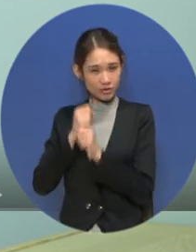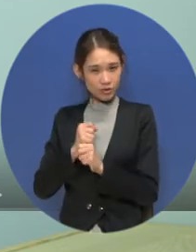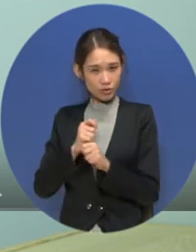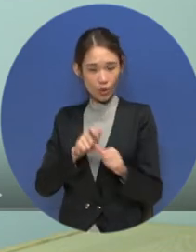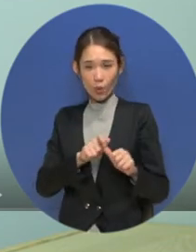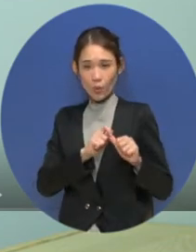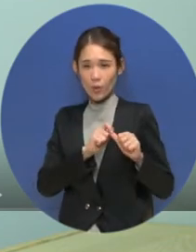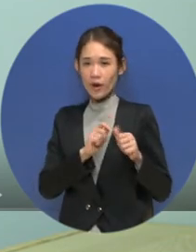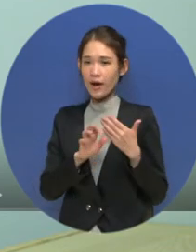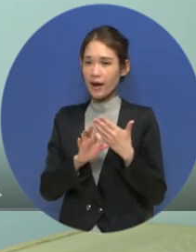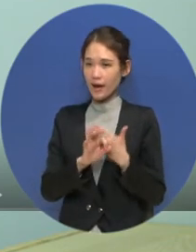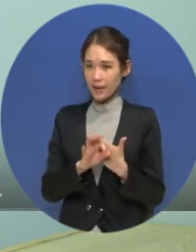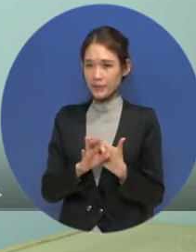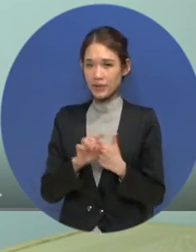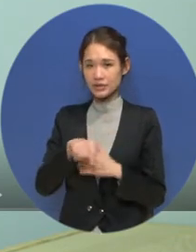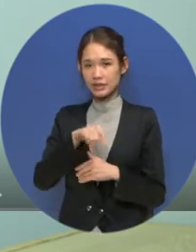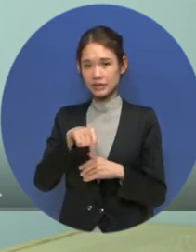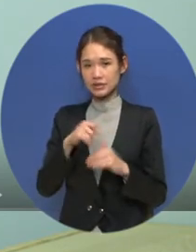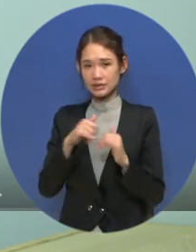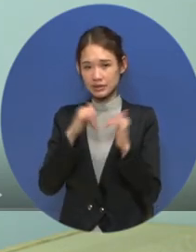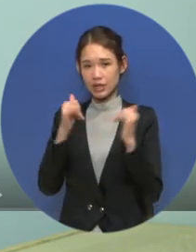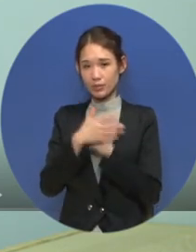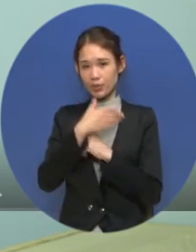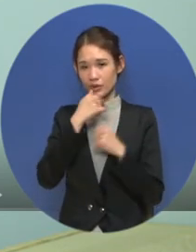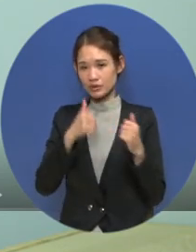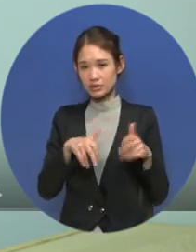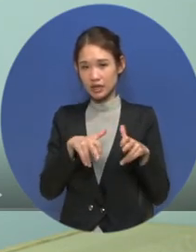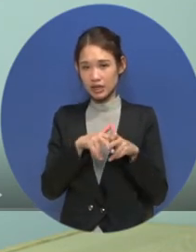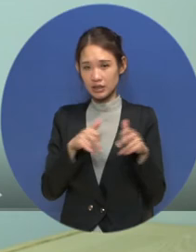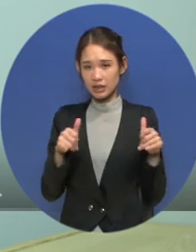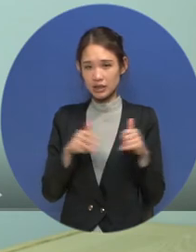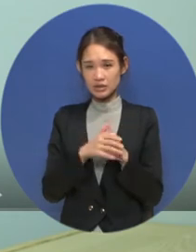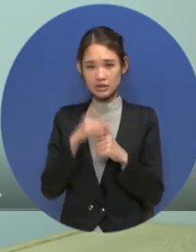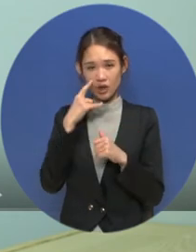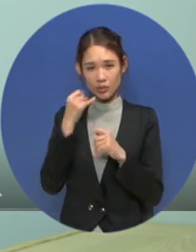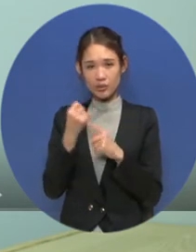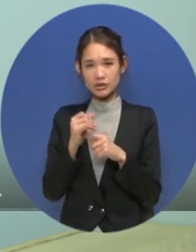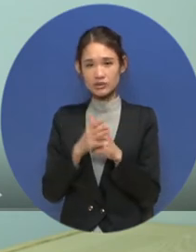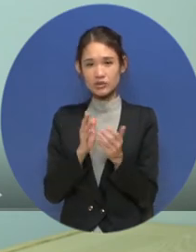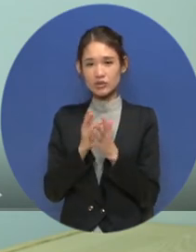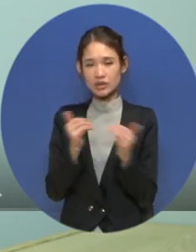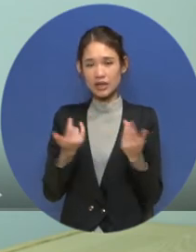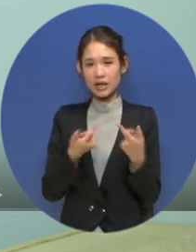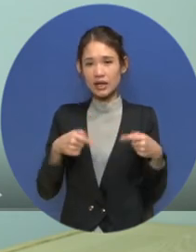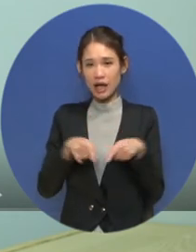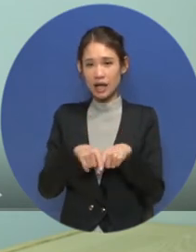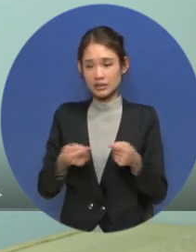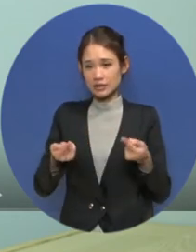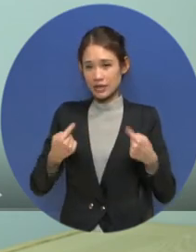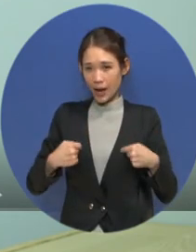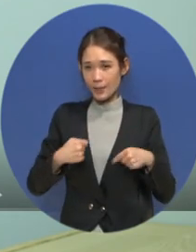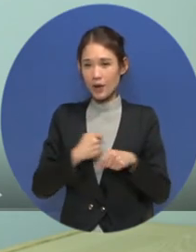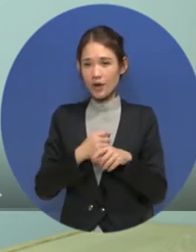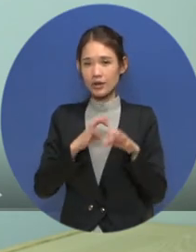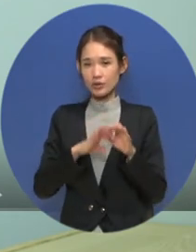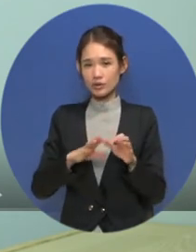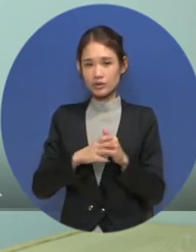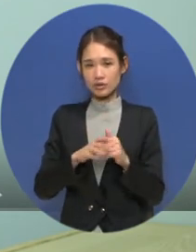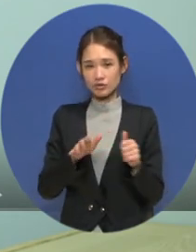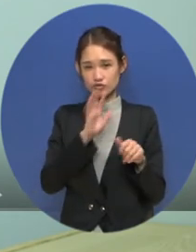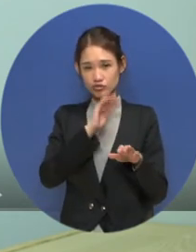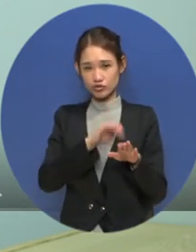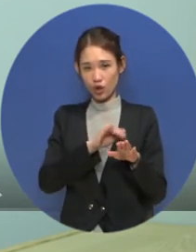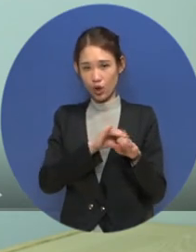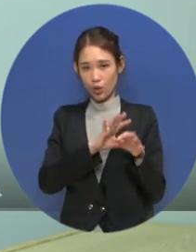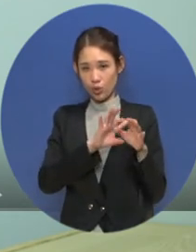고용을 한다면 그 안에 사회복지사든 저희 어머님이든 전문가들이 같이 투입이 돼서 우리 친구들